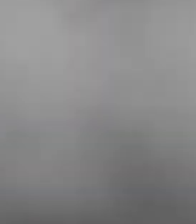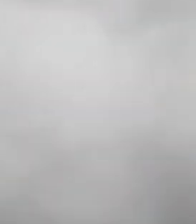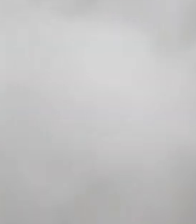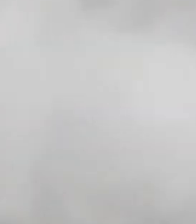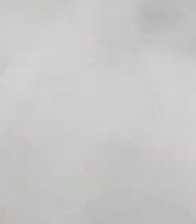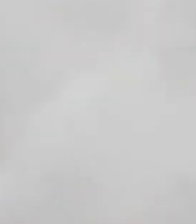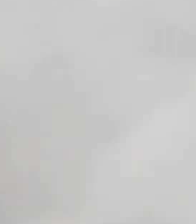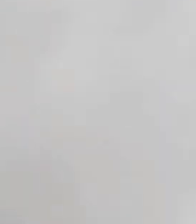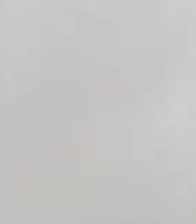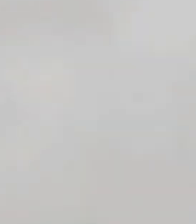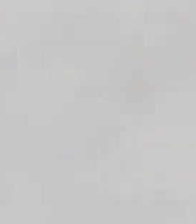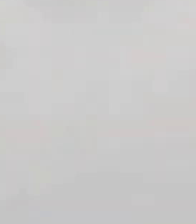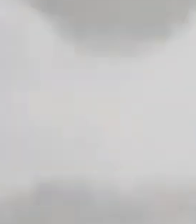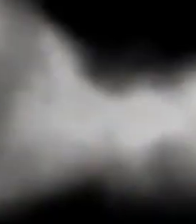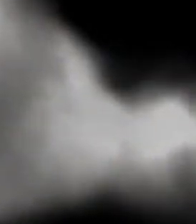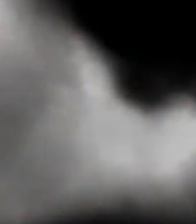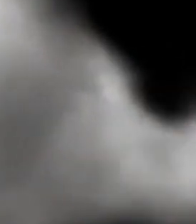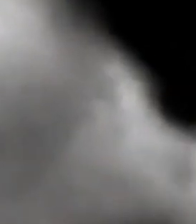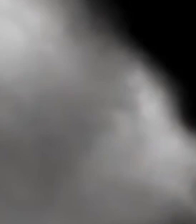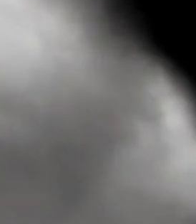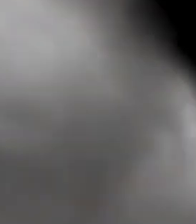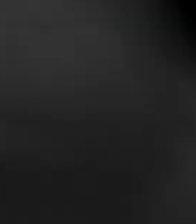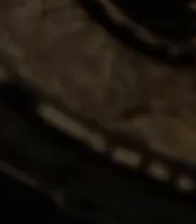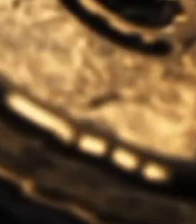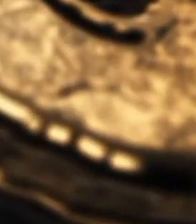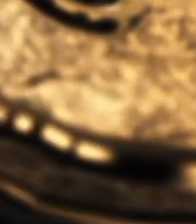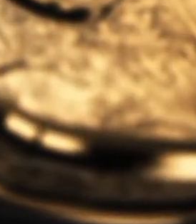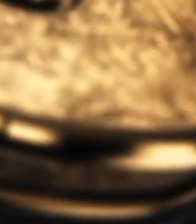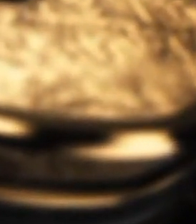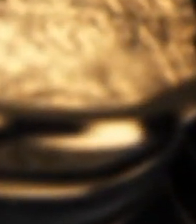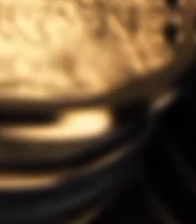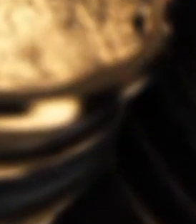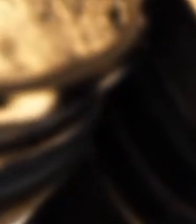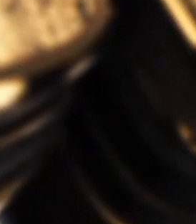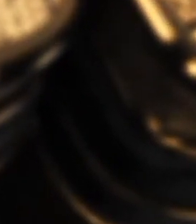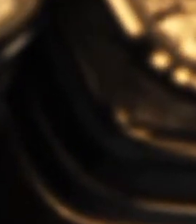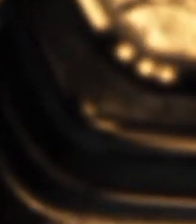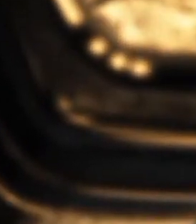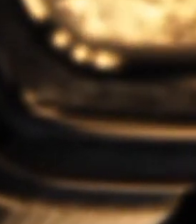tenzende tungamire mukati mezviedzo